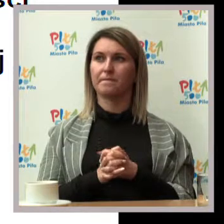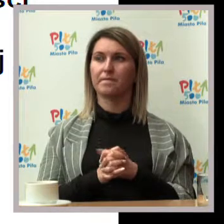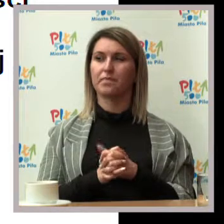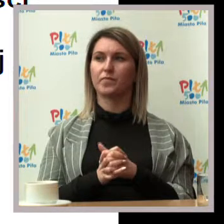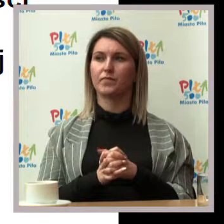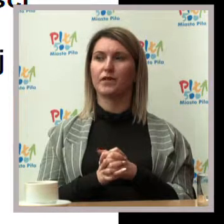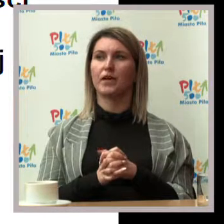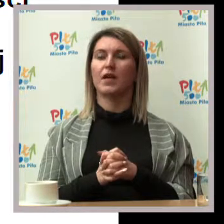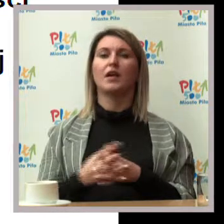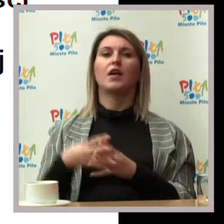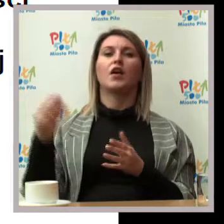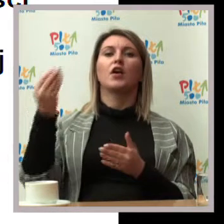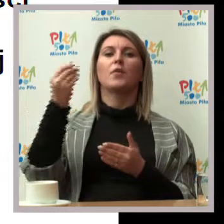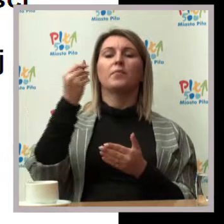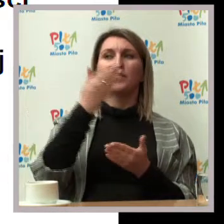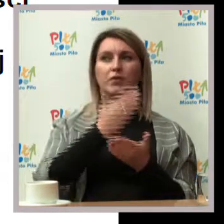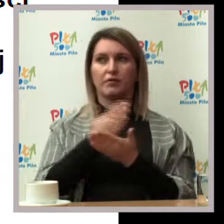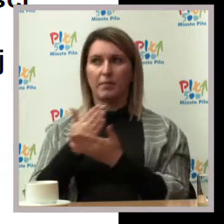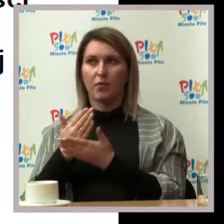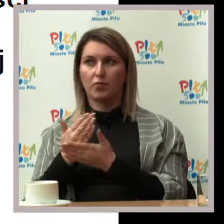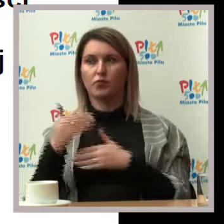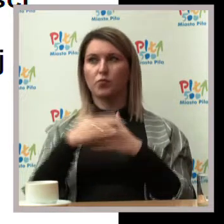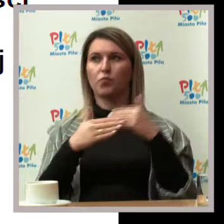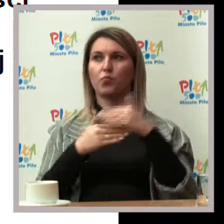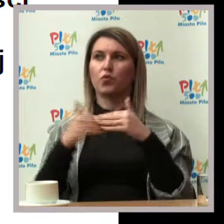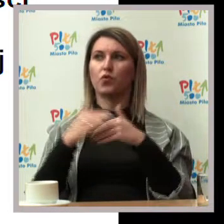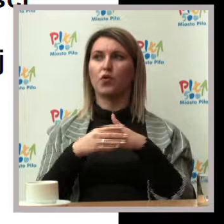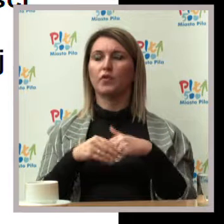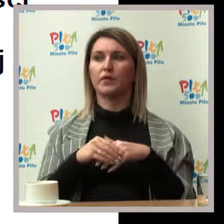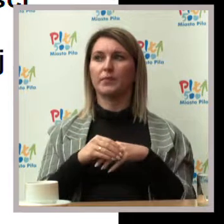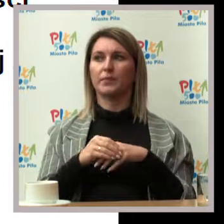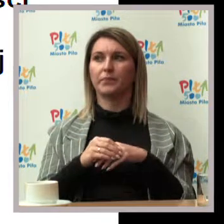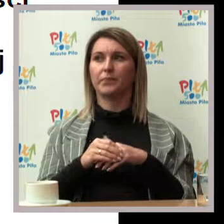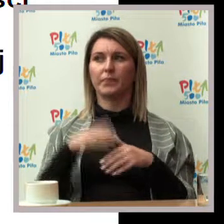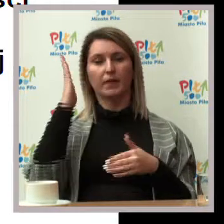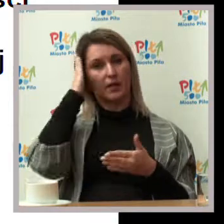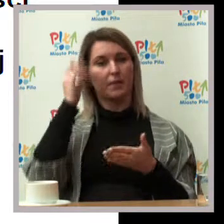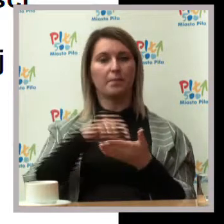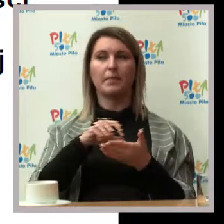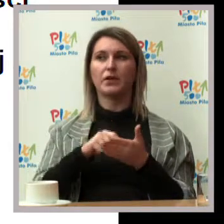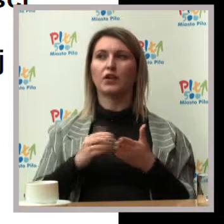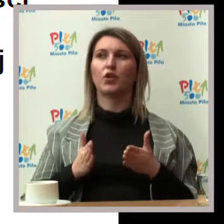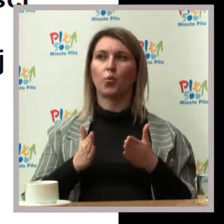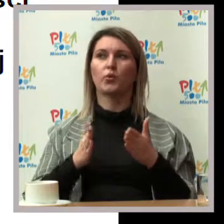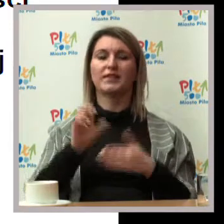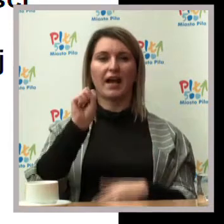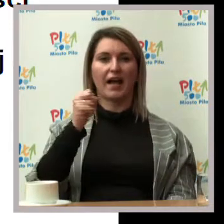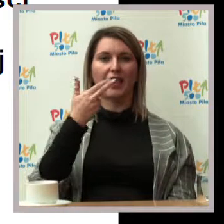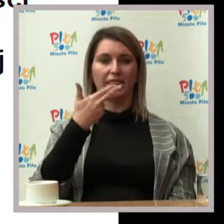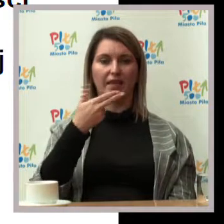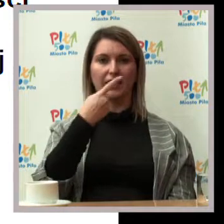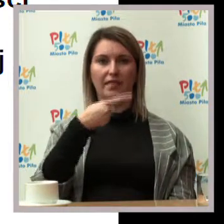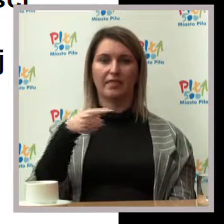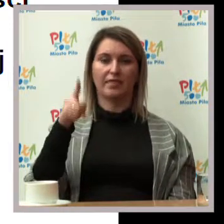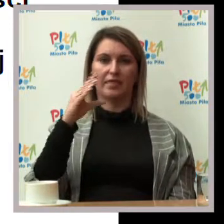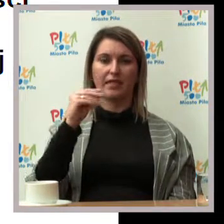naszej spółki TBS w związku z budową w ramach kolejnych etapów zabudowy mieszkaniowej. W tym